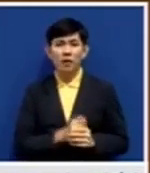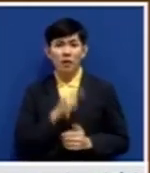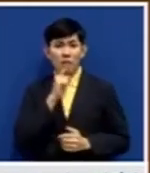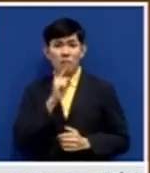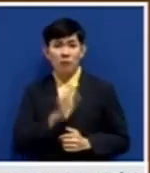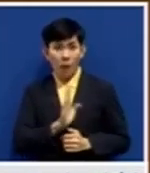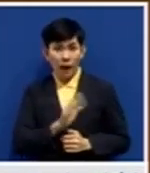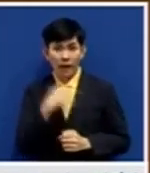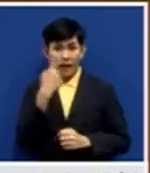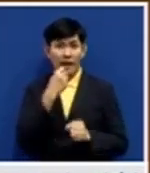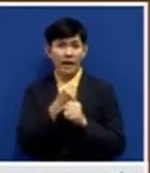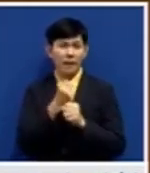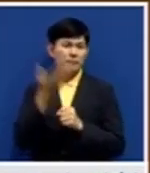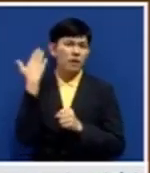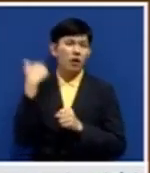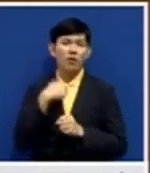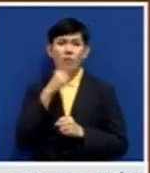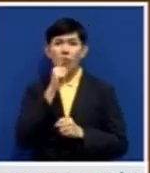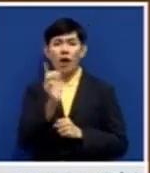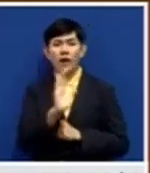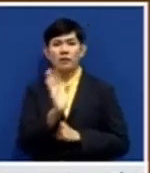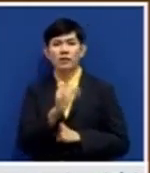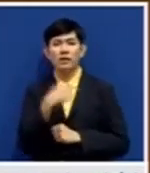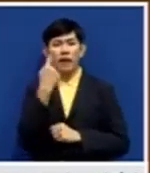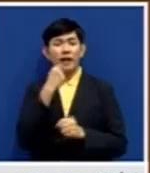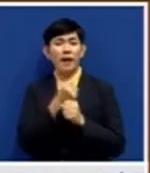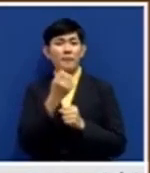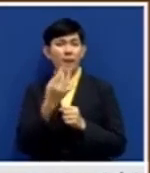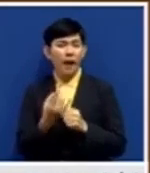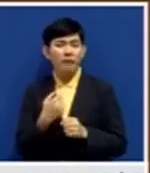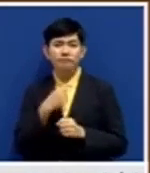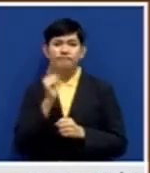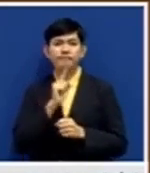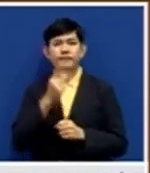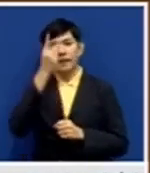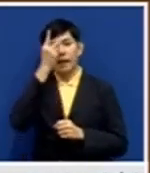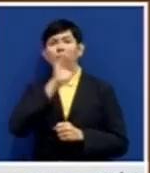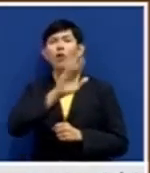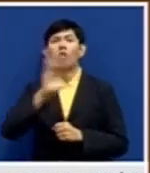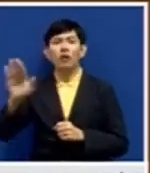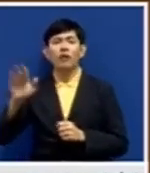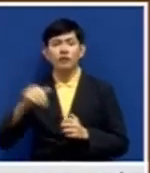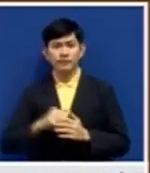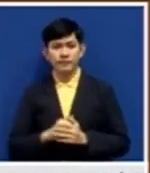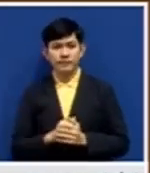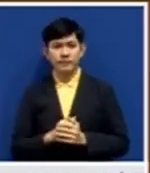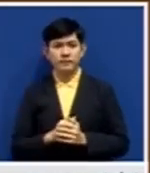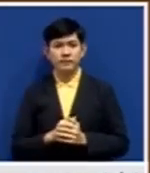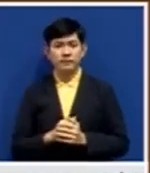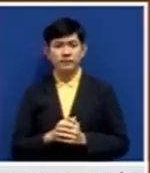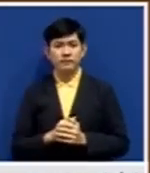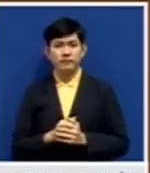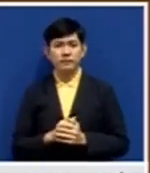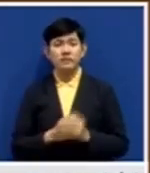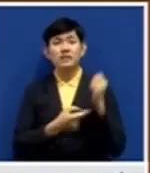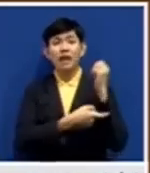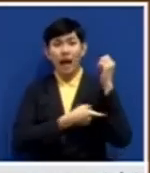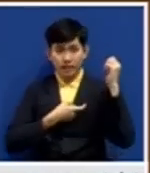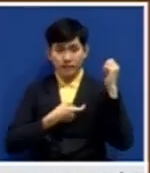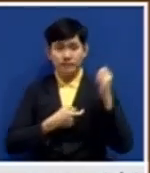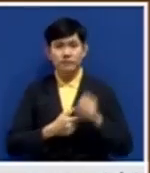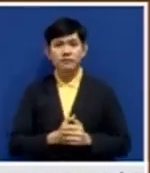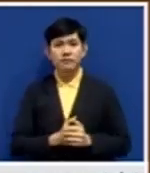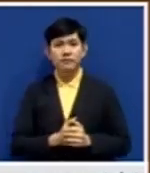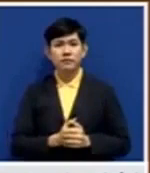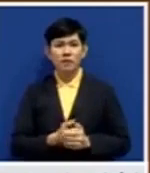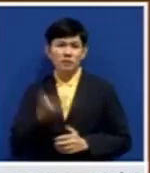ษนะครับว่าใครได้ทำอะไรไว้ใครทำอะไรไว้ก็เป็นเรื่องของกรรมของแต่ละคนยางตั้